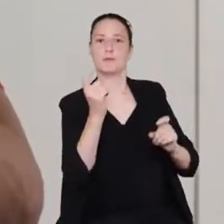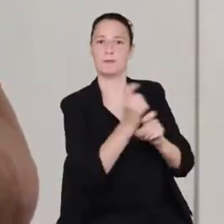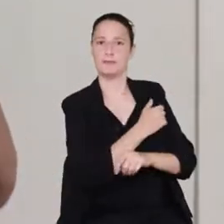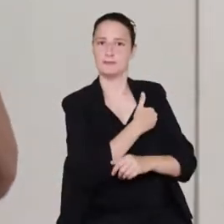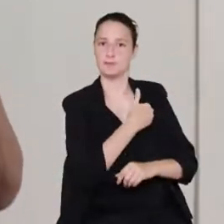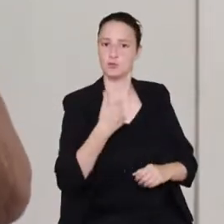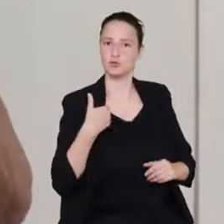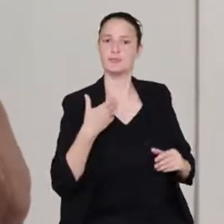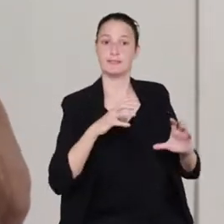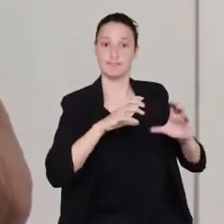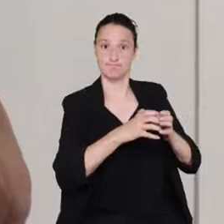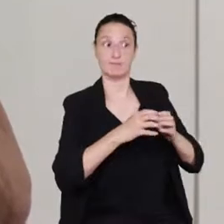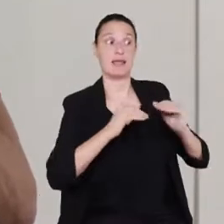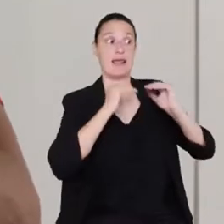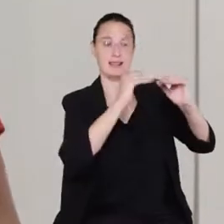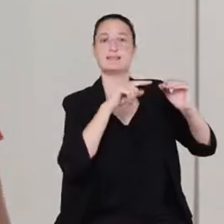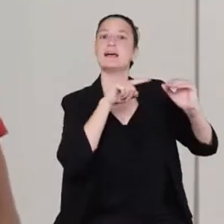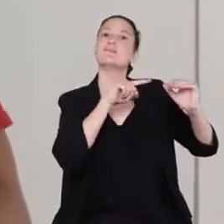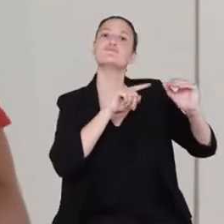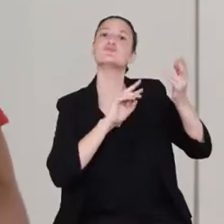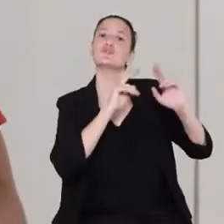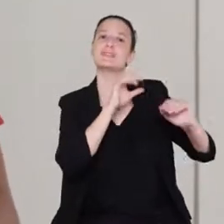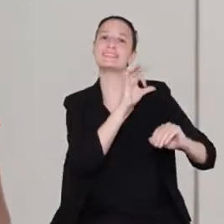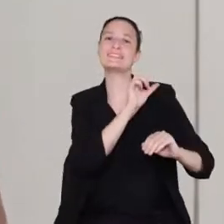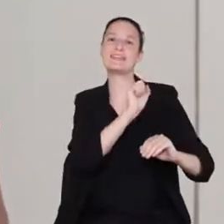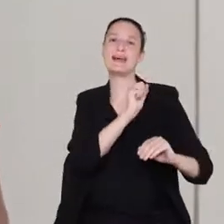polskie, elita sanacyjna w tym wypadku.